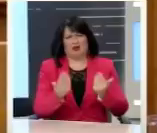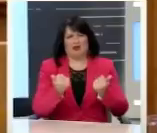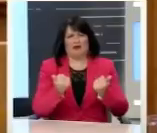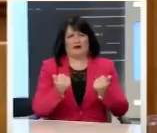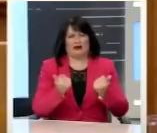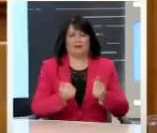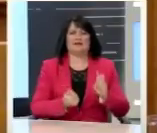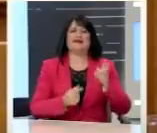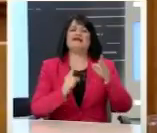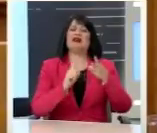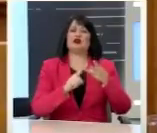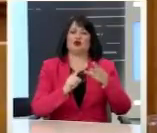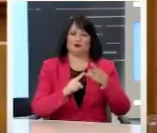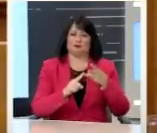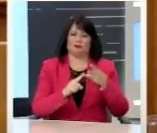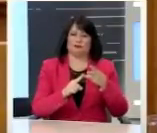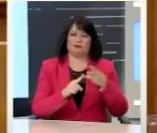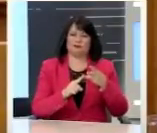Τρίτον,